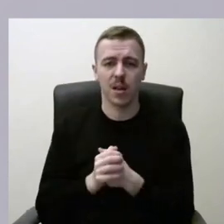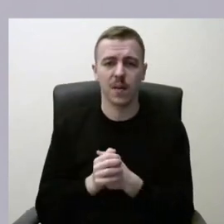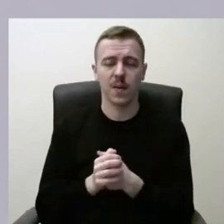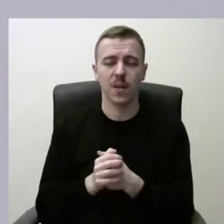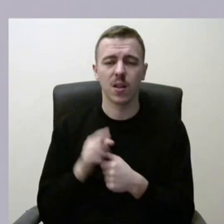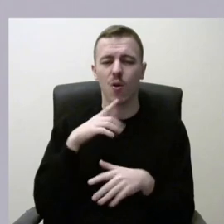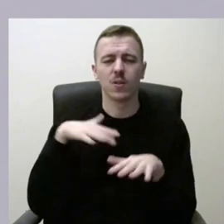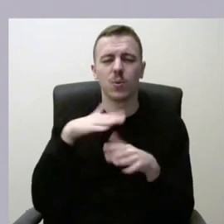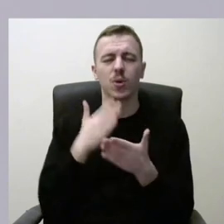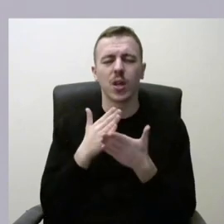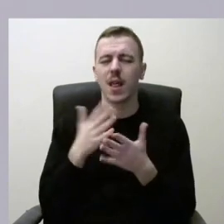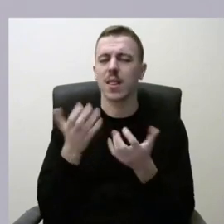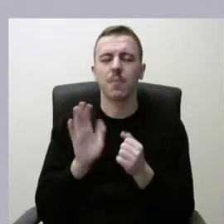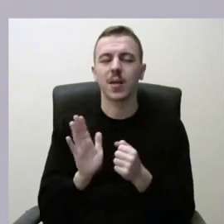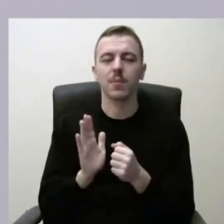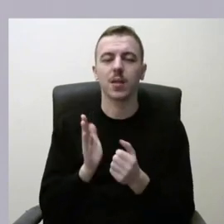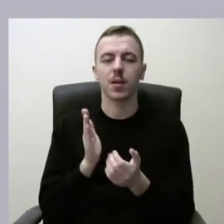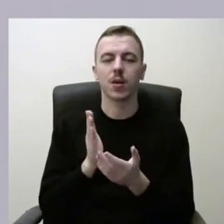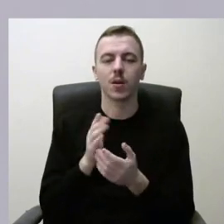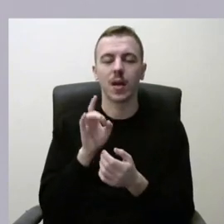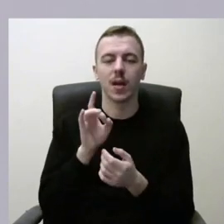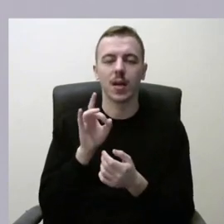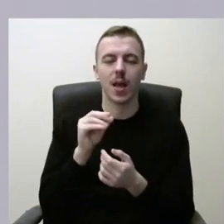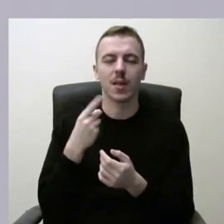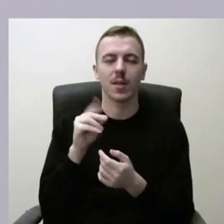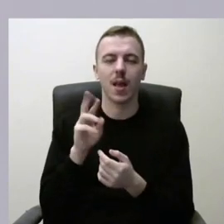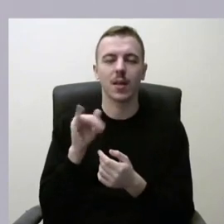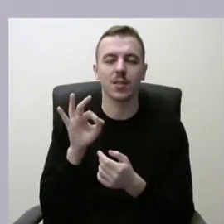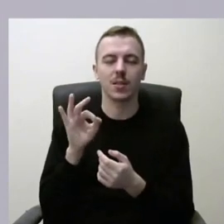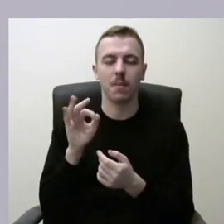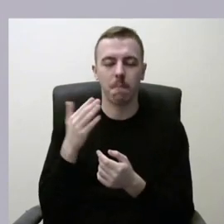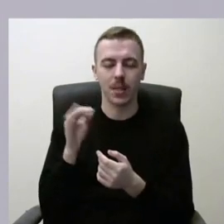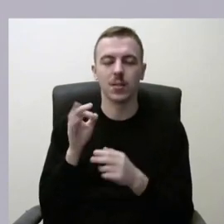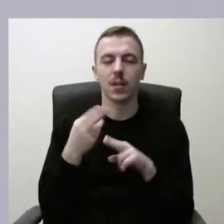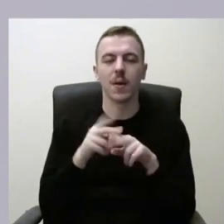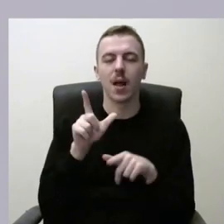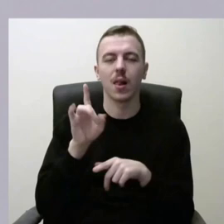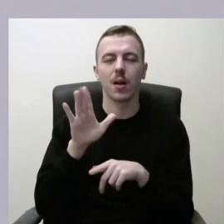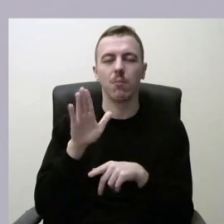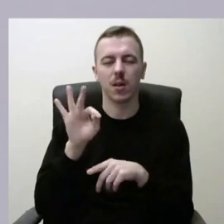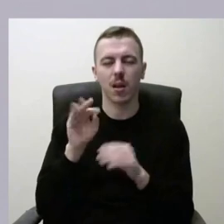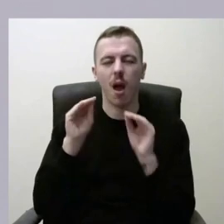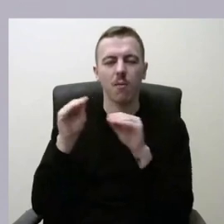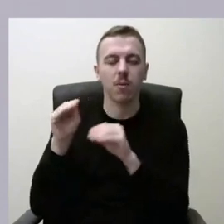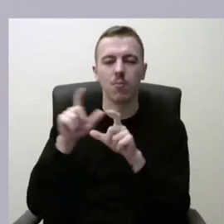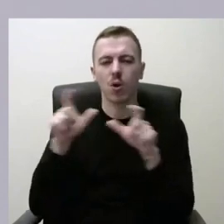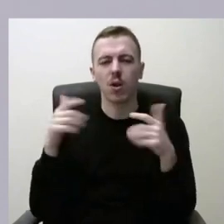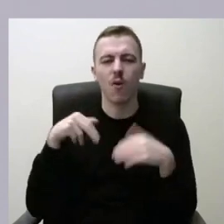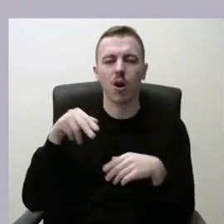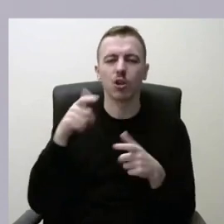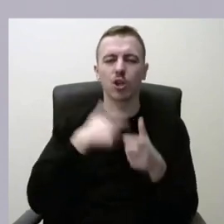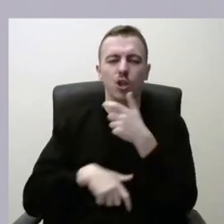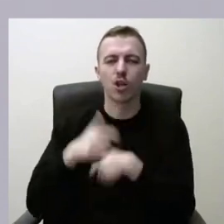kategoriškai nepriimtini yra genderizmo ir LGBT ideologijos dėgymai mokyklos jau dabar vykstantis vaikščiojimai po darželius,